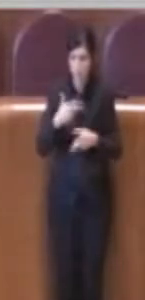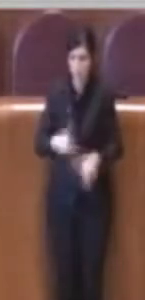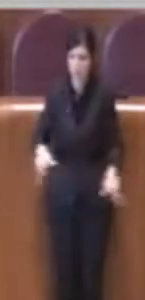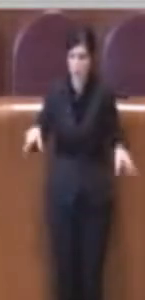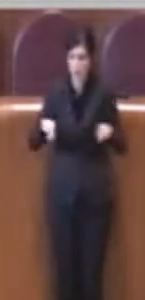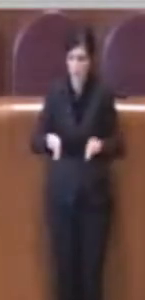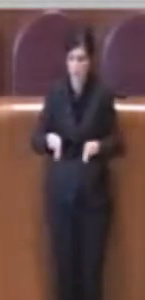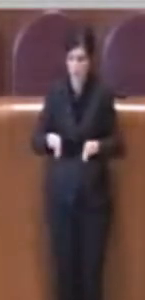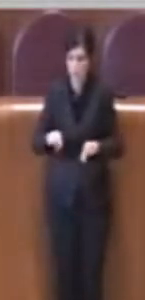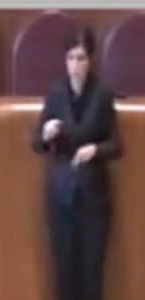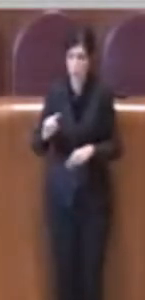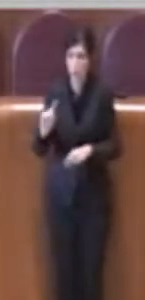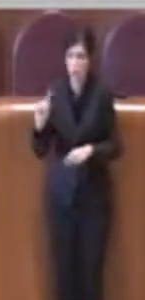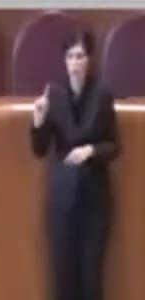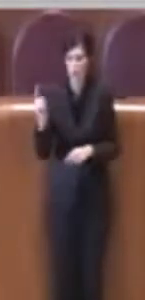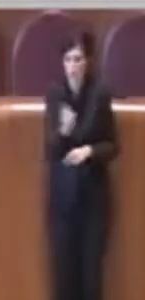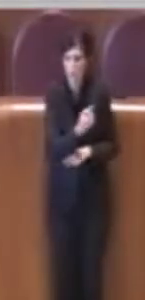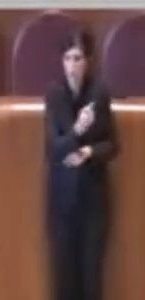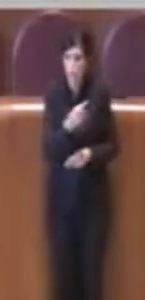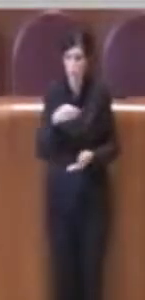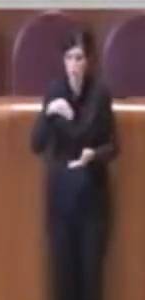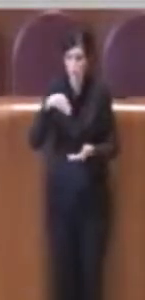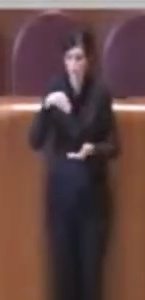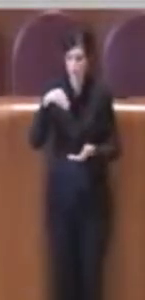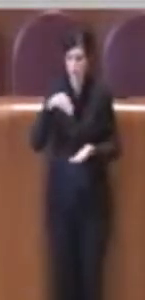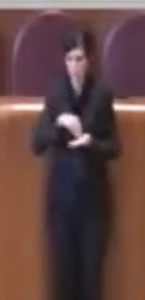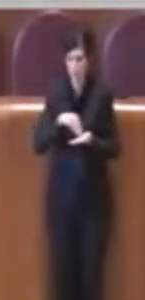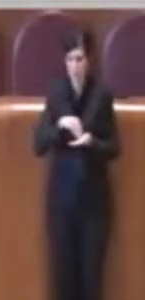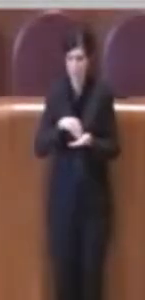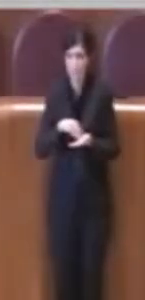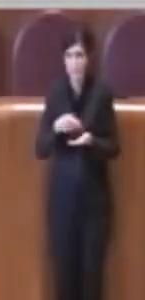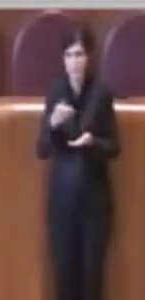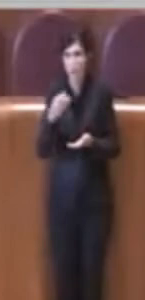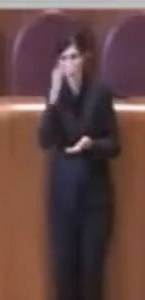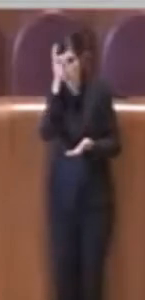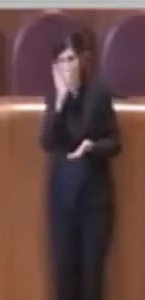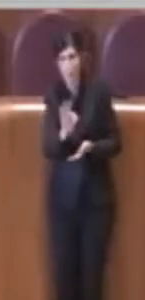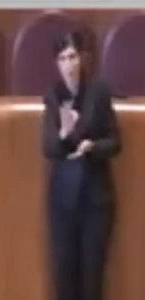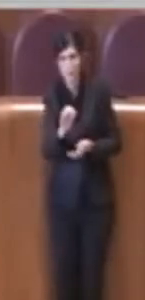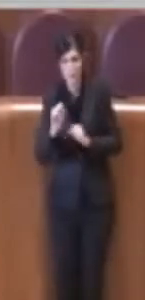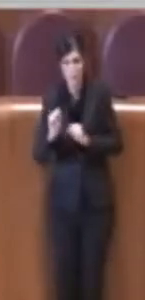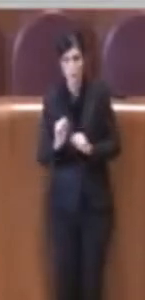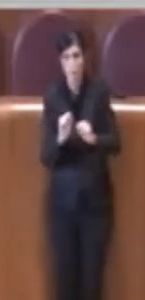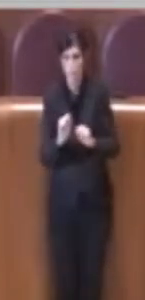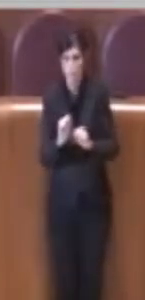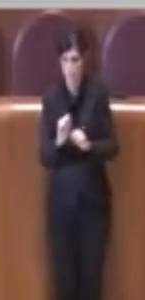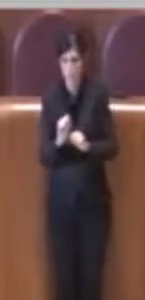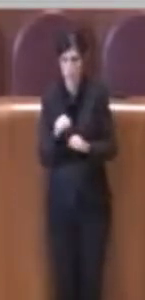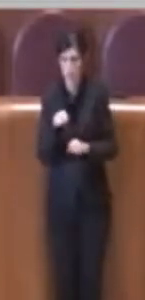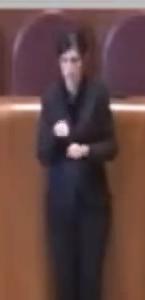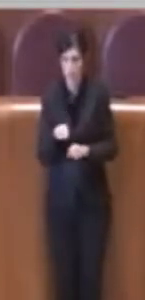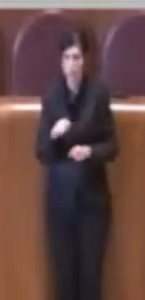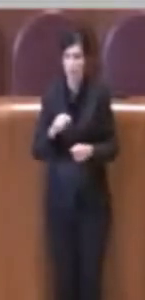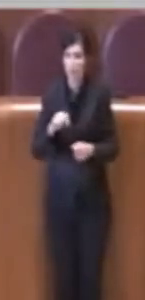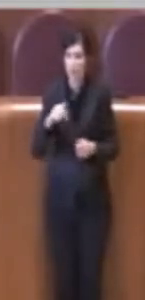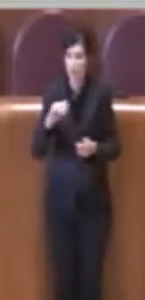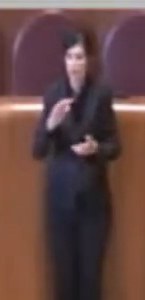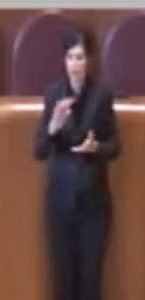tutti coloro che veramente non sono qui per opporsi con forza a un cambiamento che porta benefici